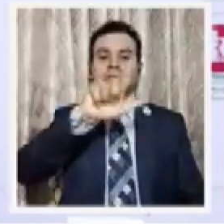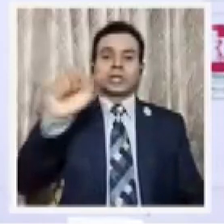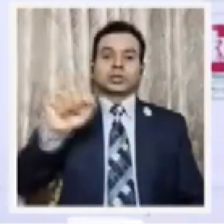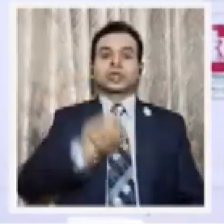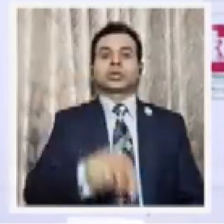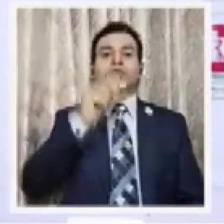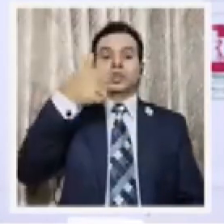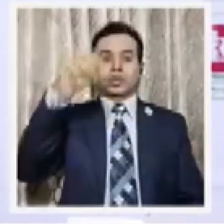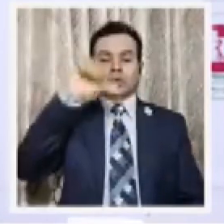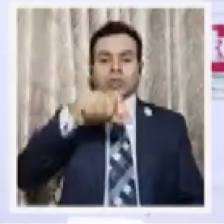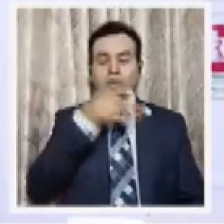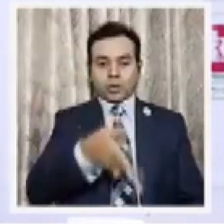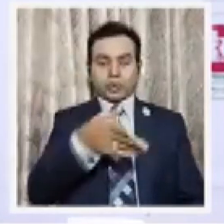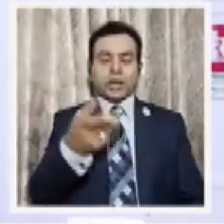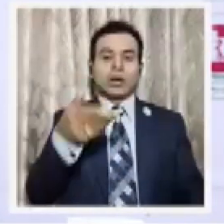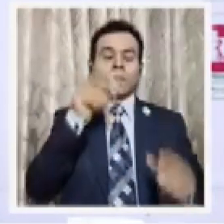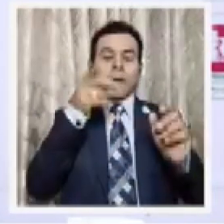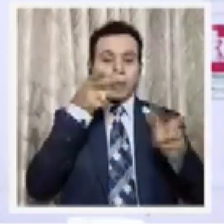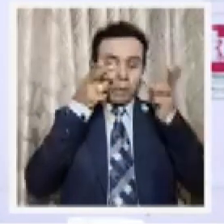47,776 জন, এ পর্যন্ত আইসোলেশন থেকে ছাড় পেয়েছেন